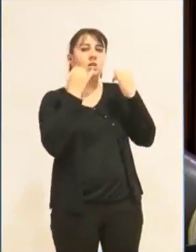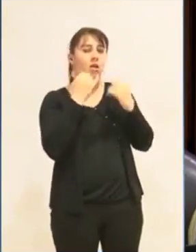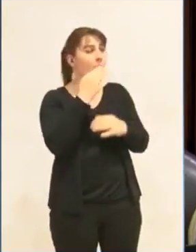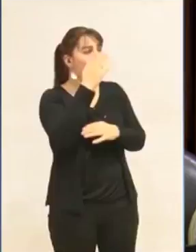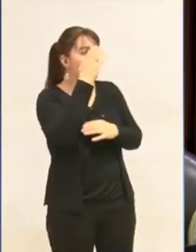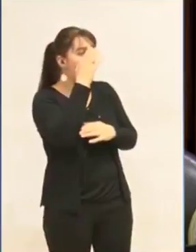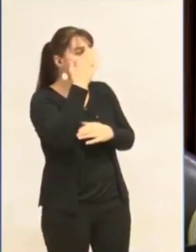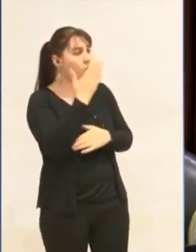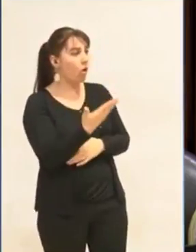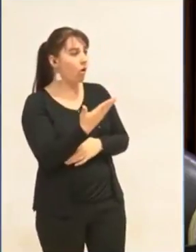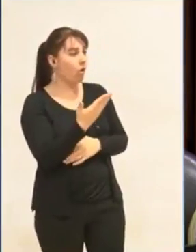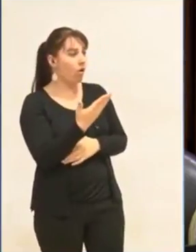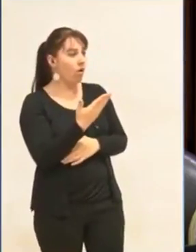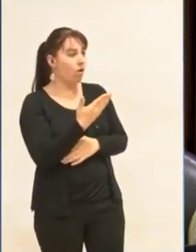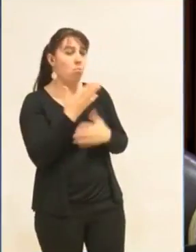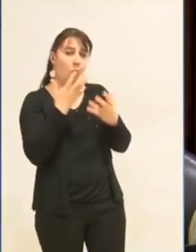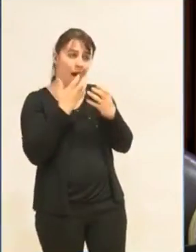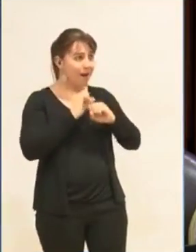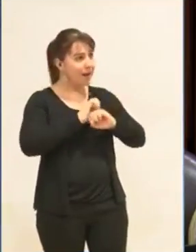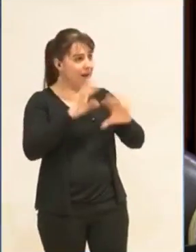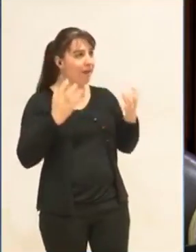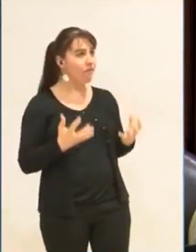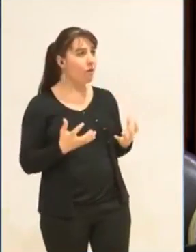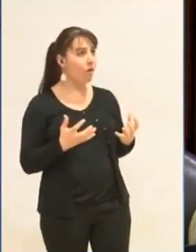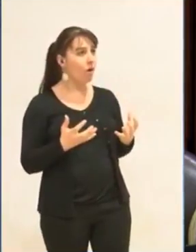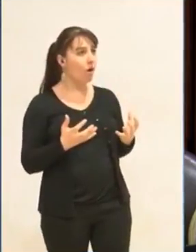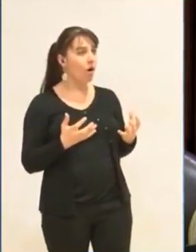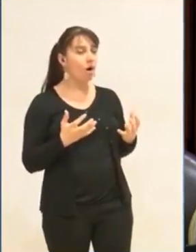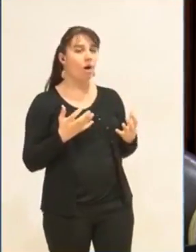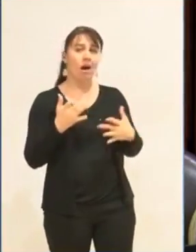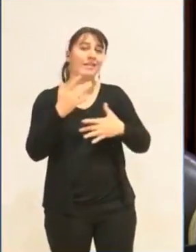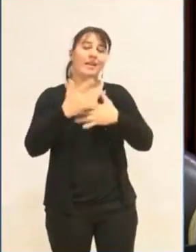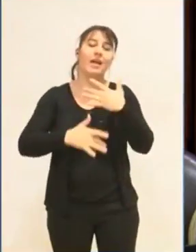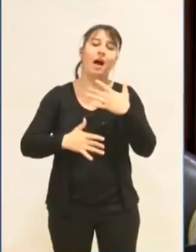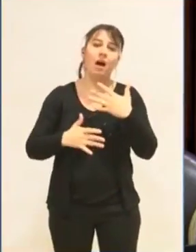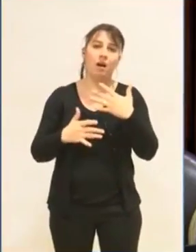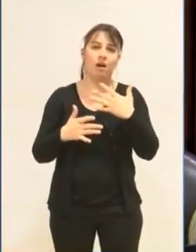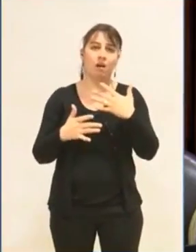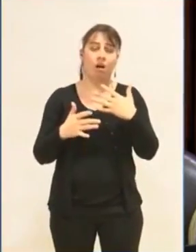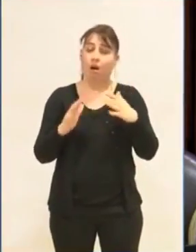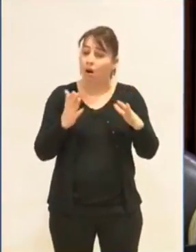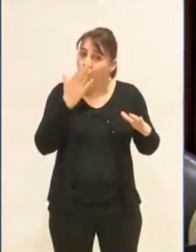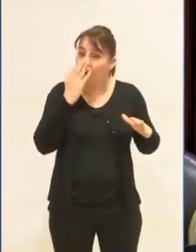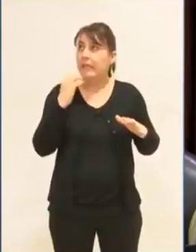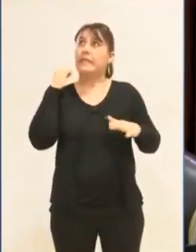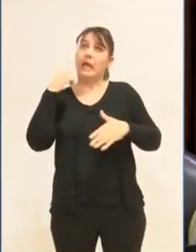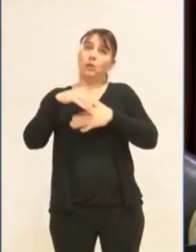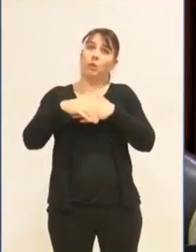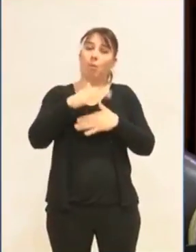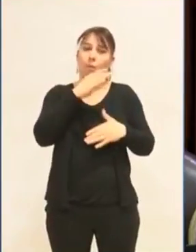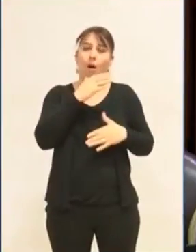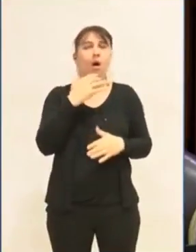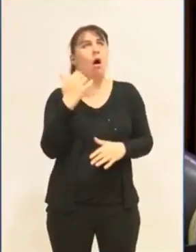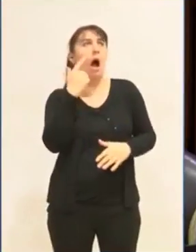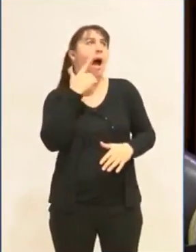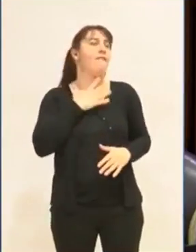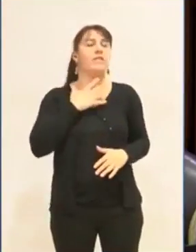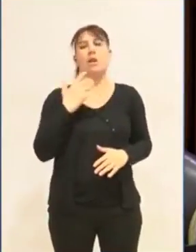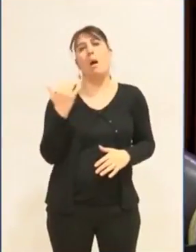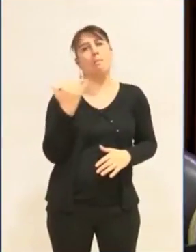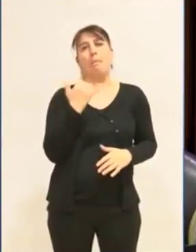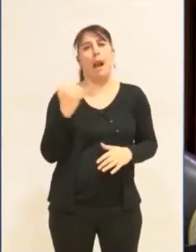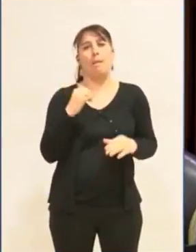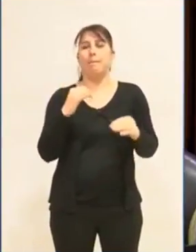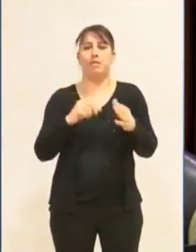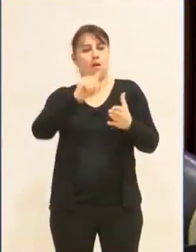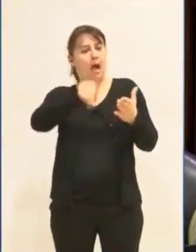de votre part. Et je veux être clair là-dessus. C'est un peu tard et ça ne nécessite pas, à notre avis, un